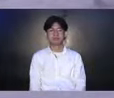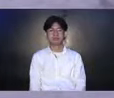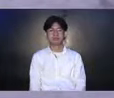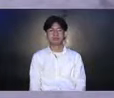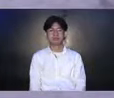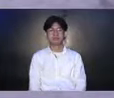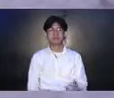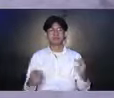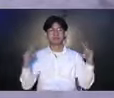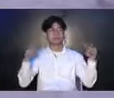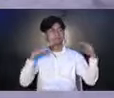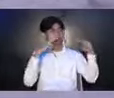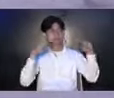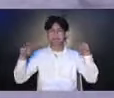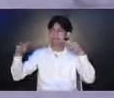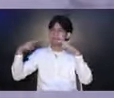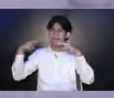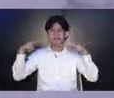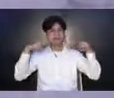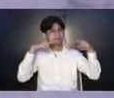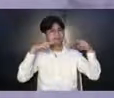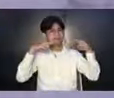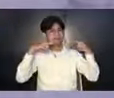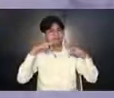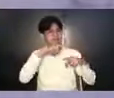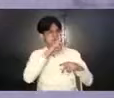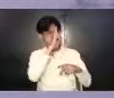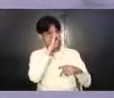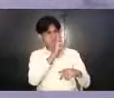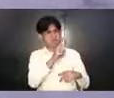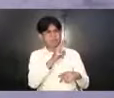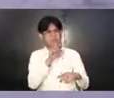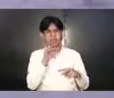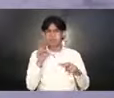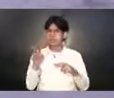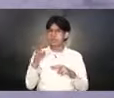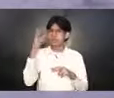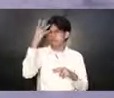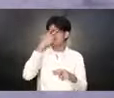people around you. Sabi mo sa kanya, you look good today.